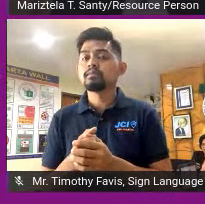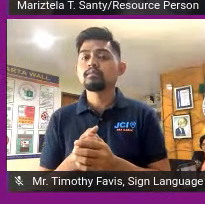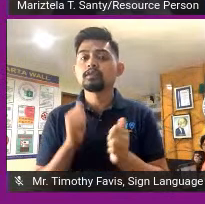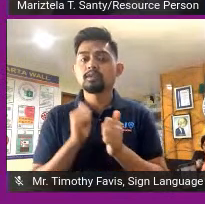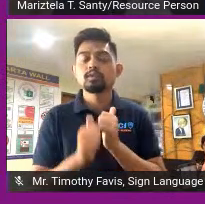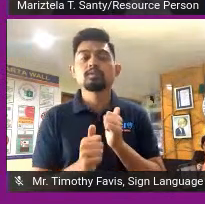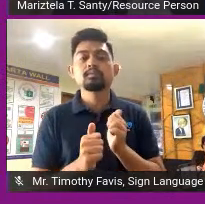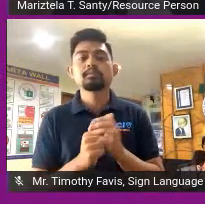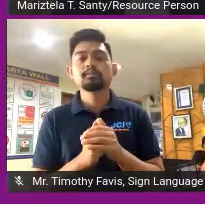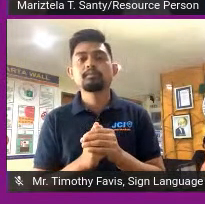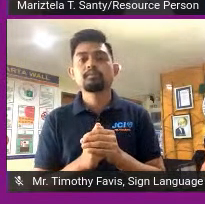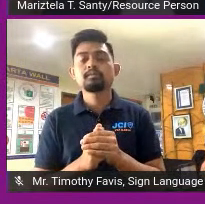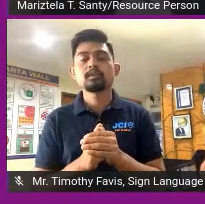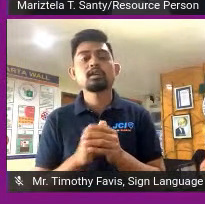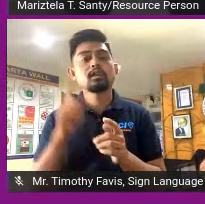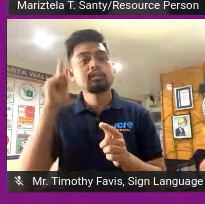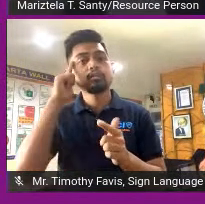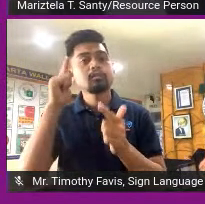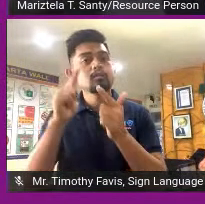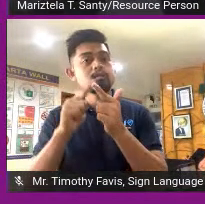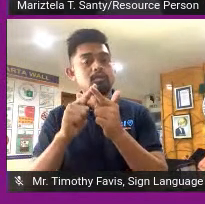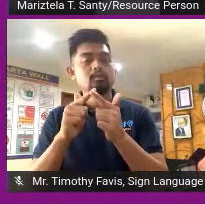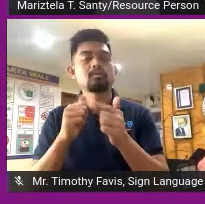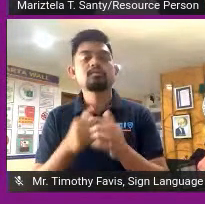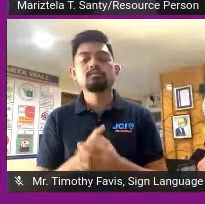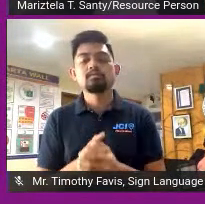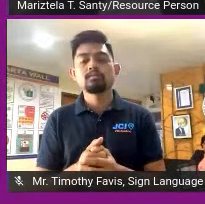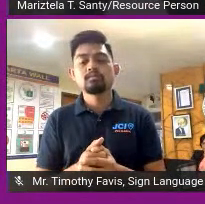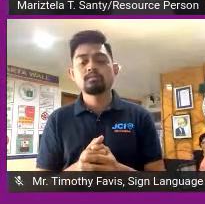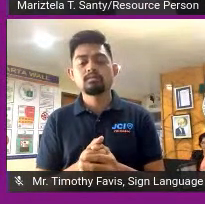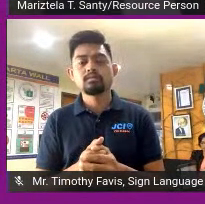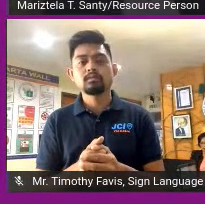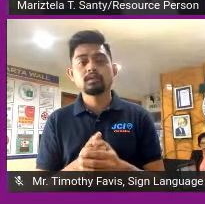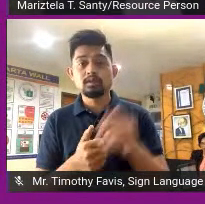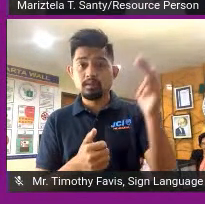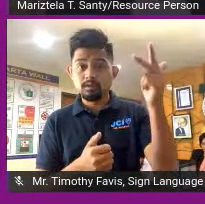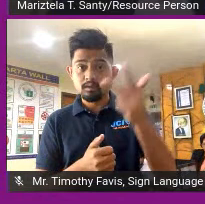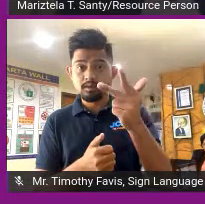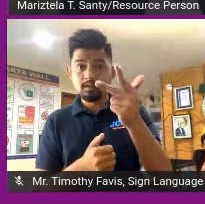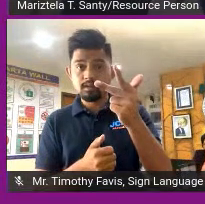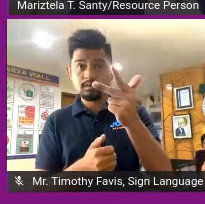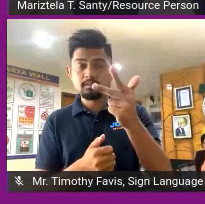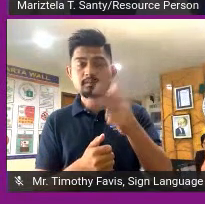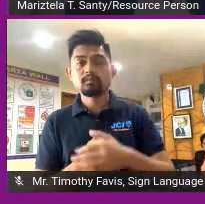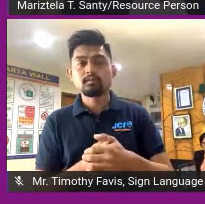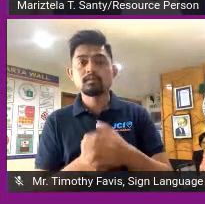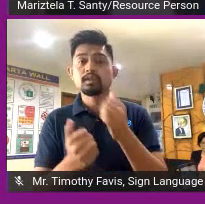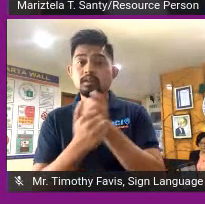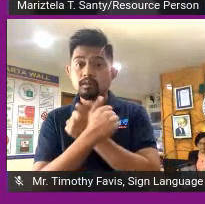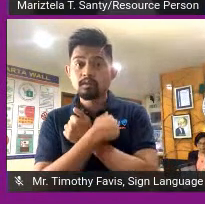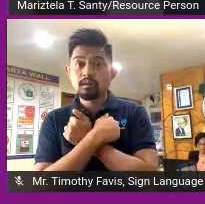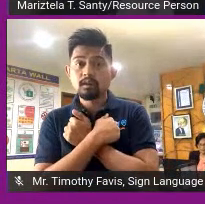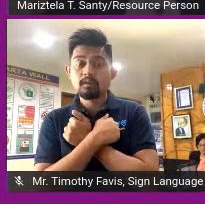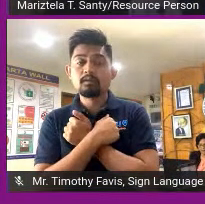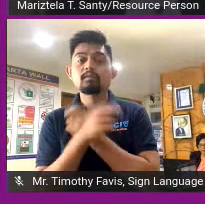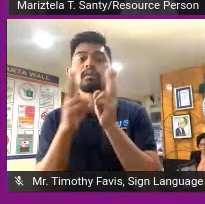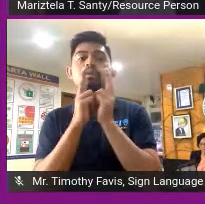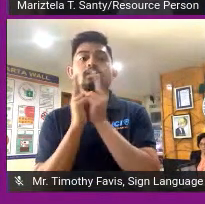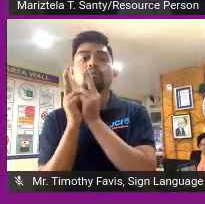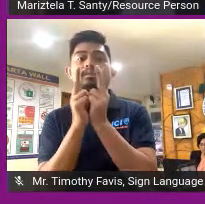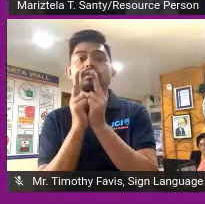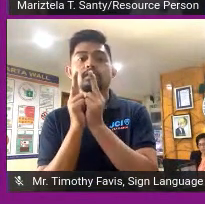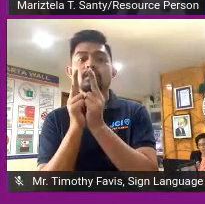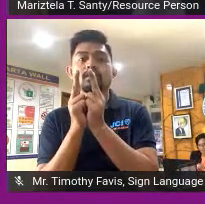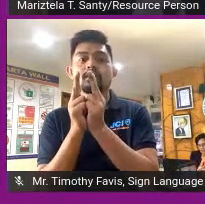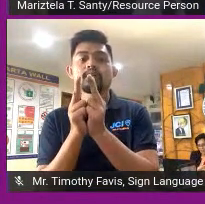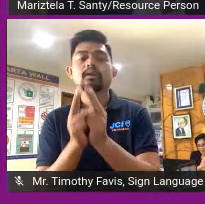So yan ang adhikain ng tao at balangkas ng lipunan. Yung pangatlo, yung pagmamahalan at pagkakaisa. Love